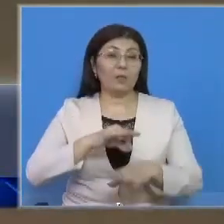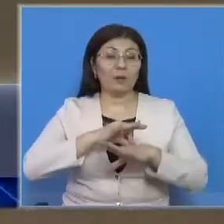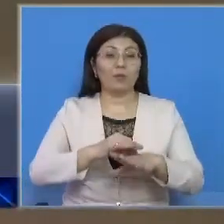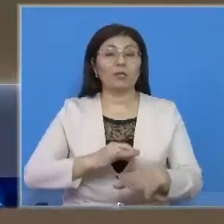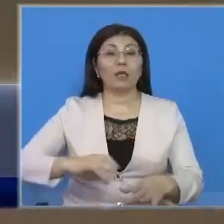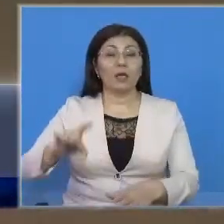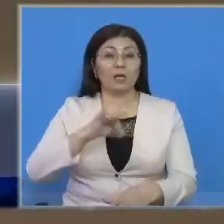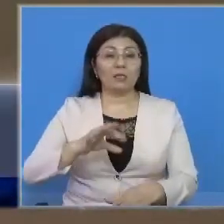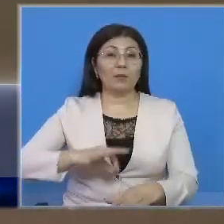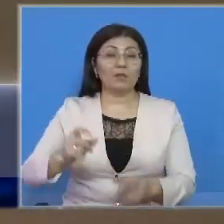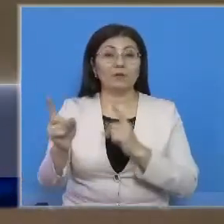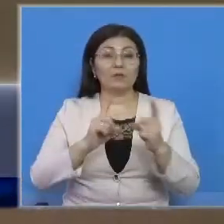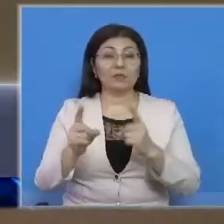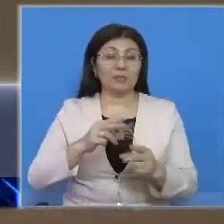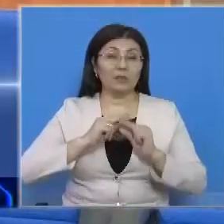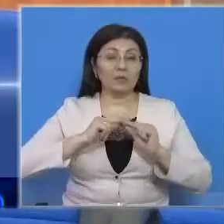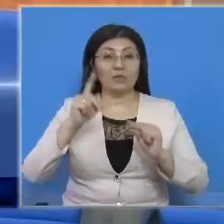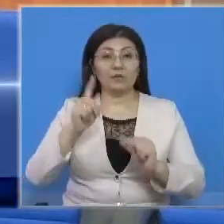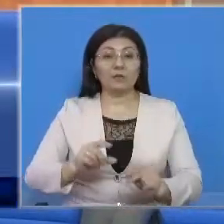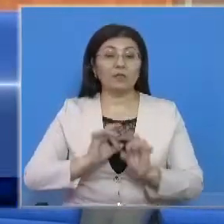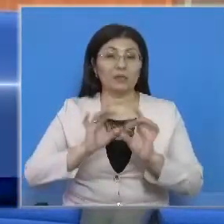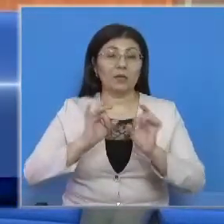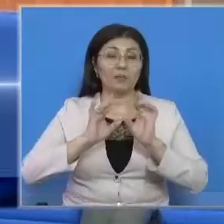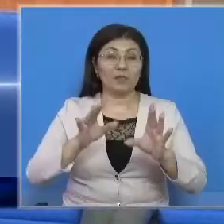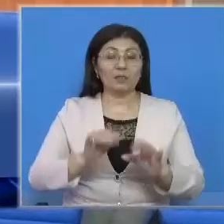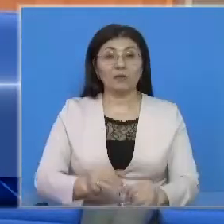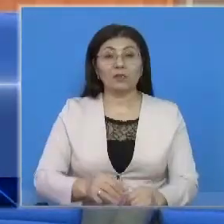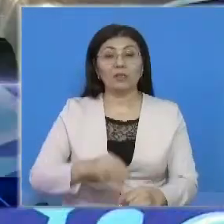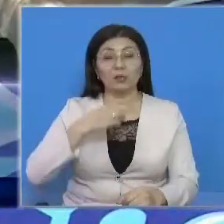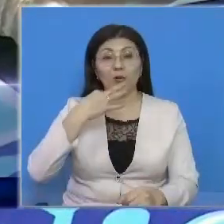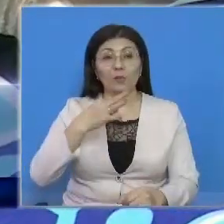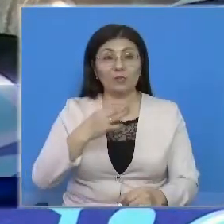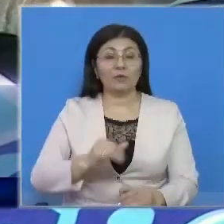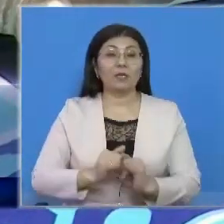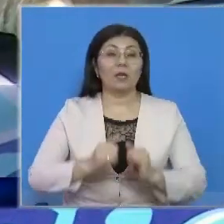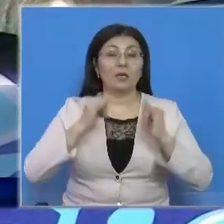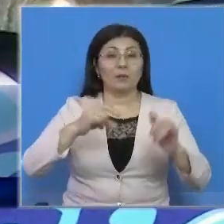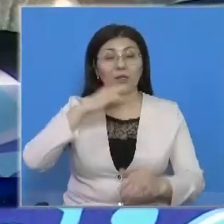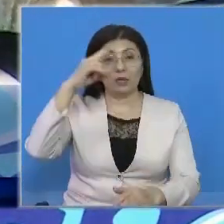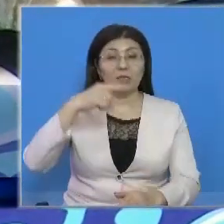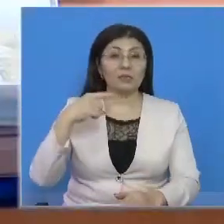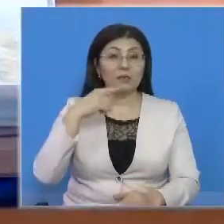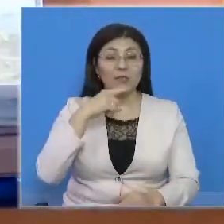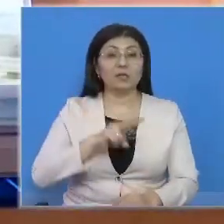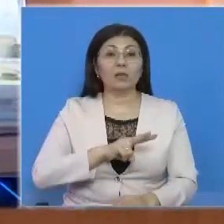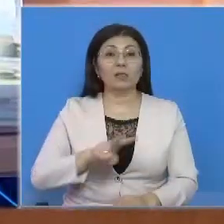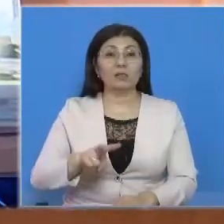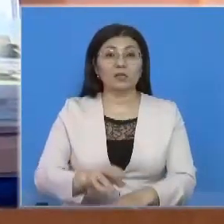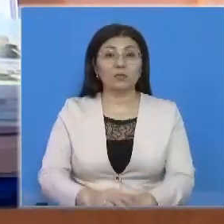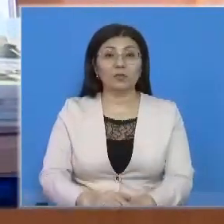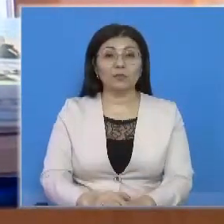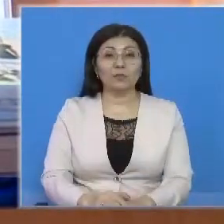семинары на которых педагоги делятся опытом и идеями развития казахского языка и литературы Зарина удбанова до